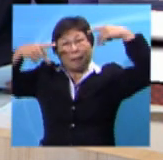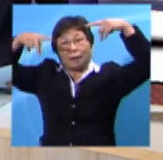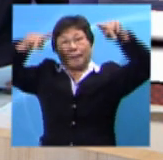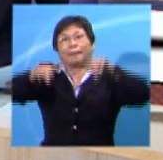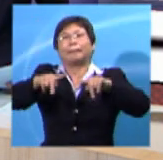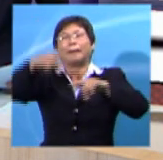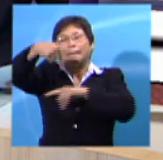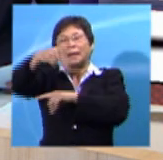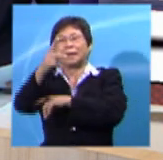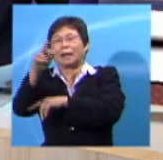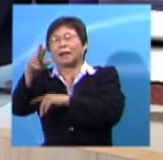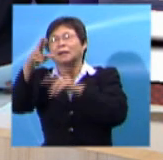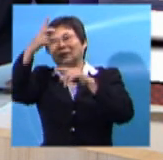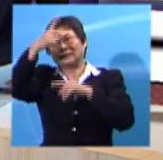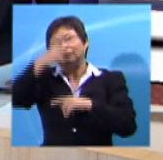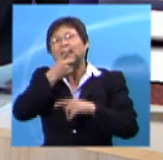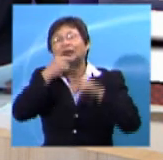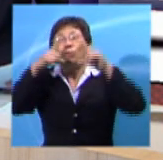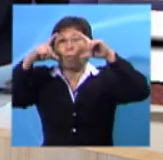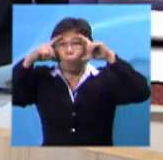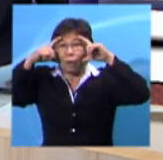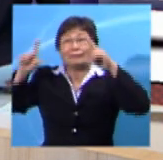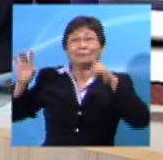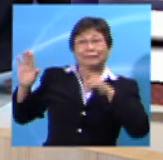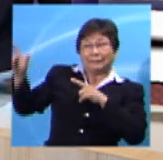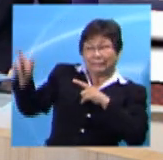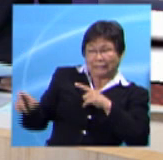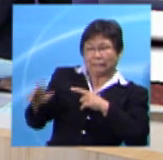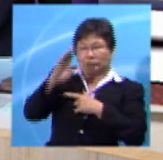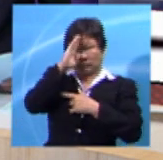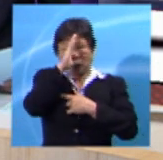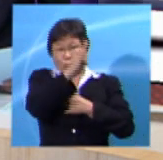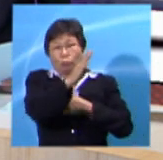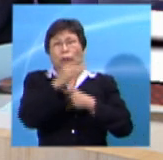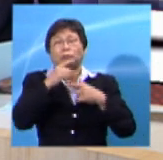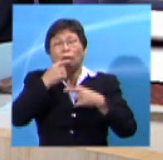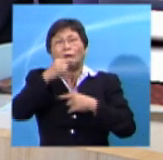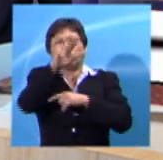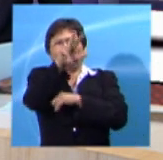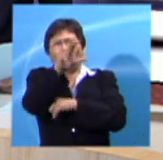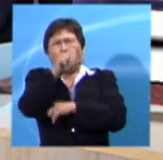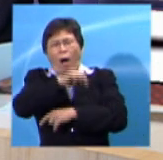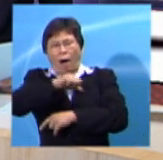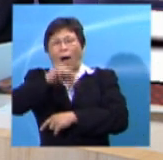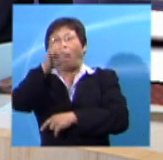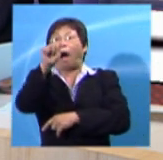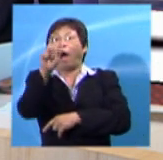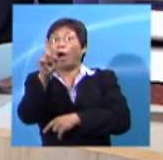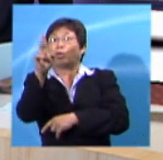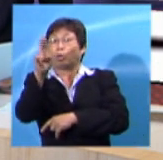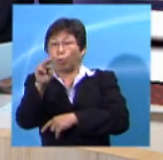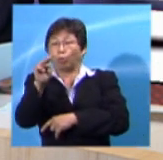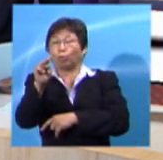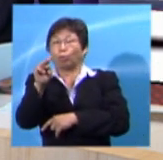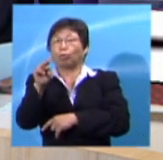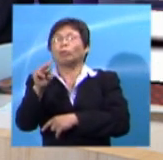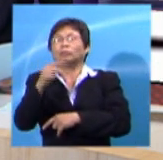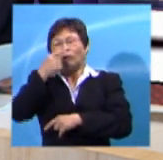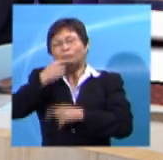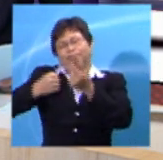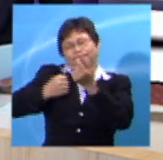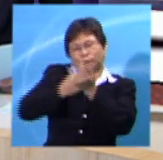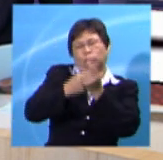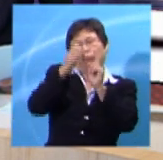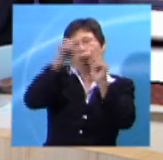PKR Datun seri Dr Wan Azizah Wan Ismail hari ini mendakwa seramai 30 ahli dewan undangan Negeri Adun menyatakan